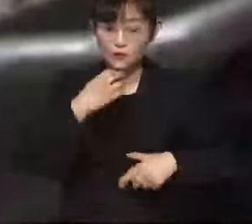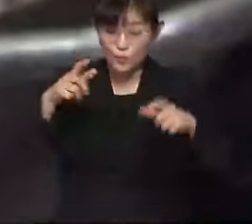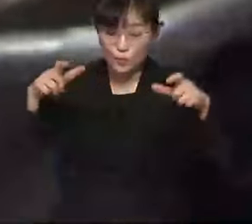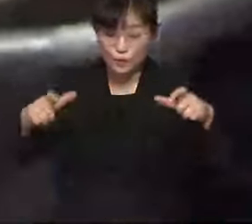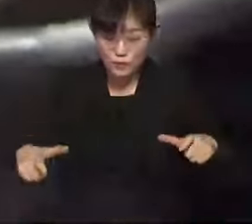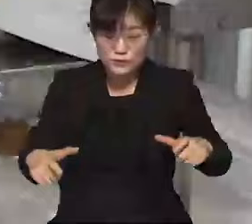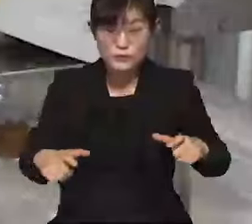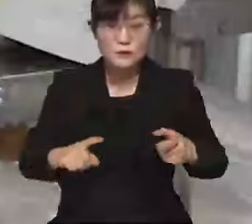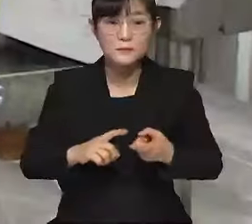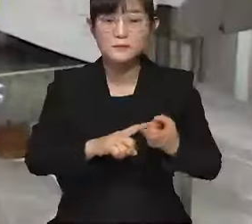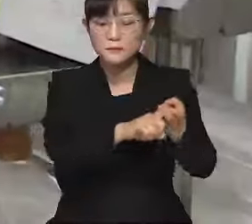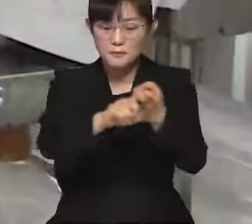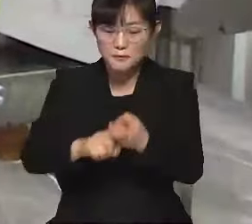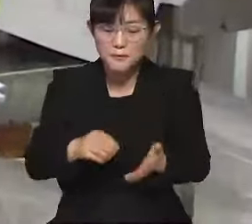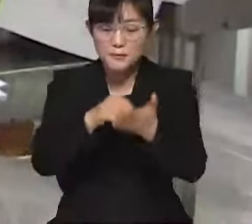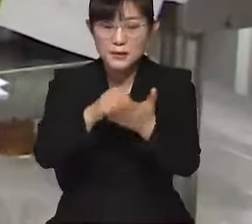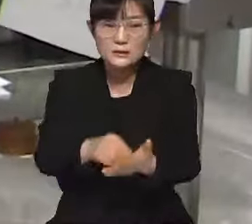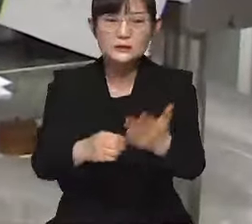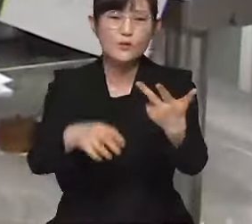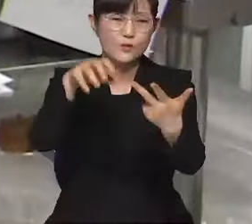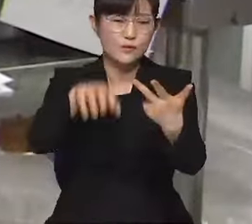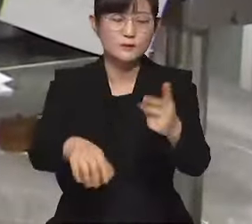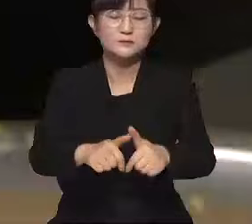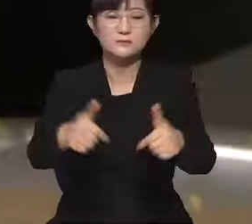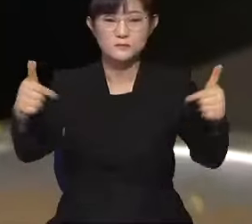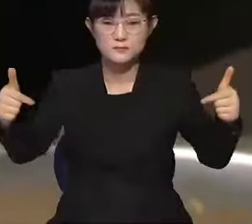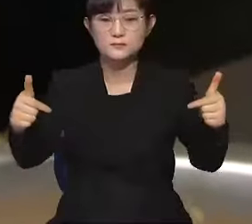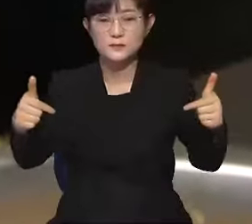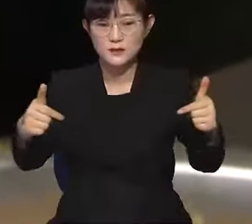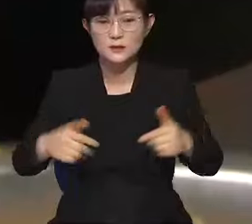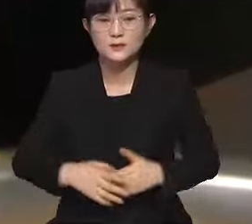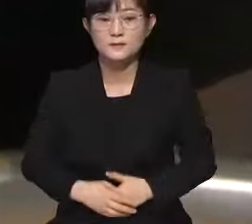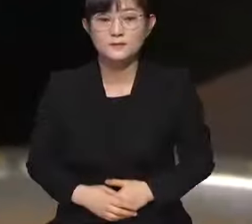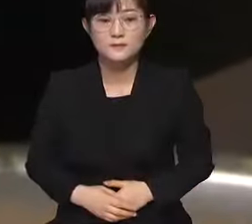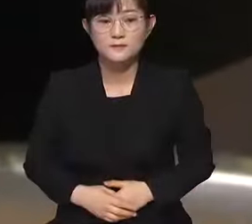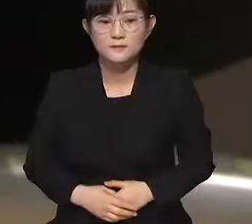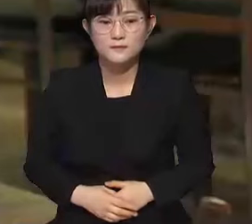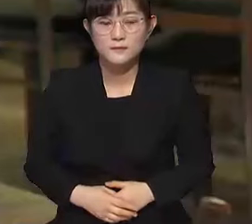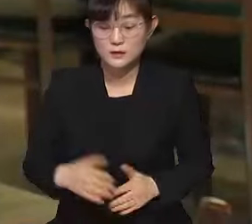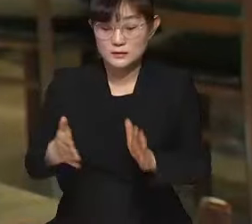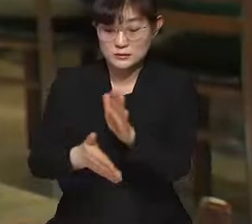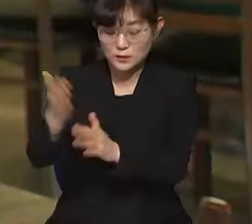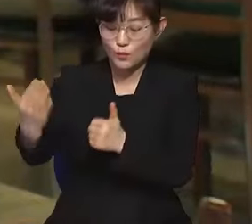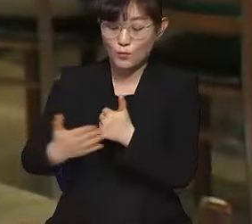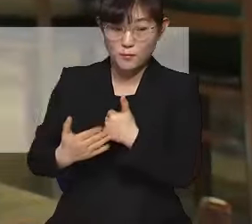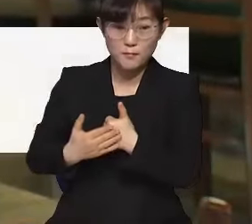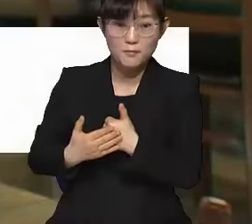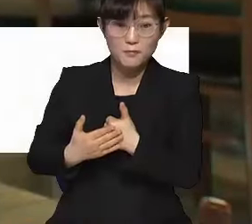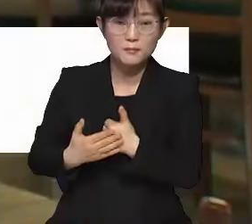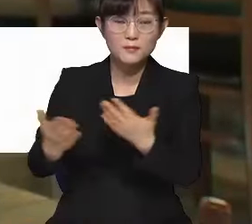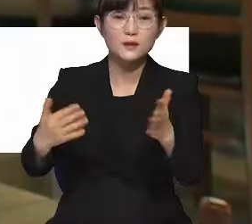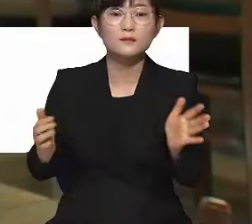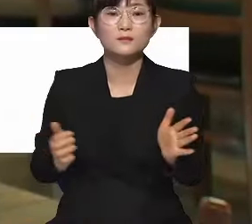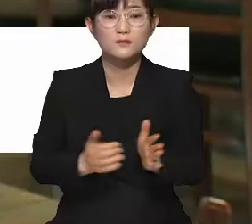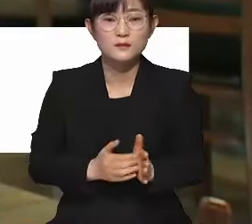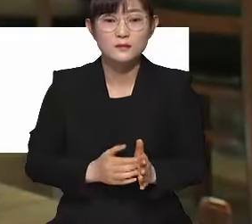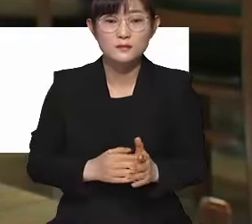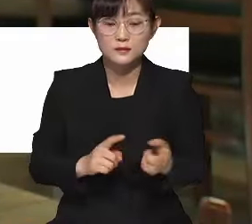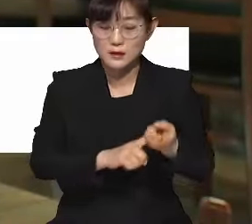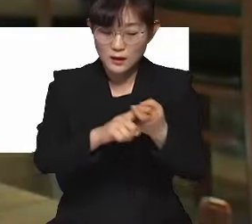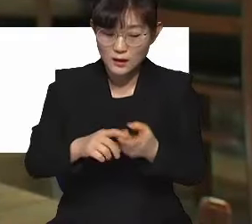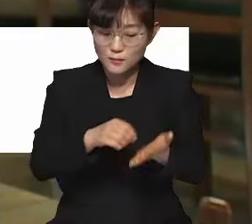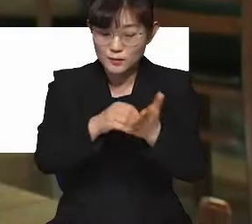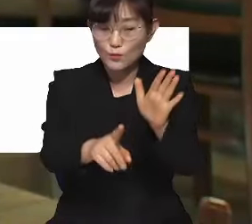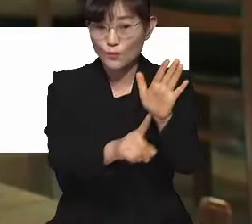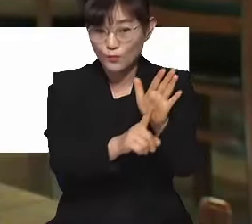등 가맹업체를 7곳까지 늘리기도 했습니다. 시에서 도움을 받아서 뭐 가게 그 가맹점 홍보나